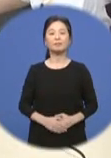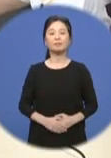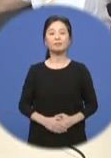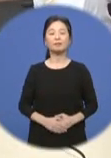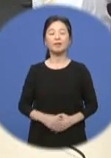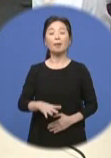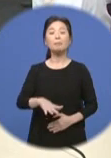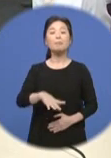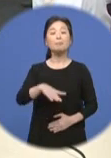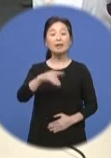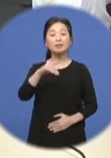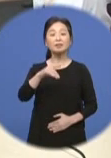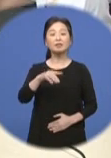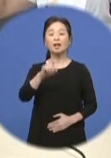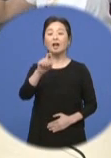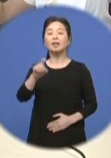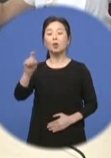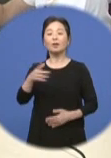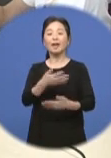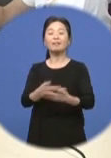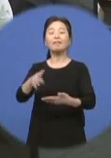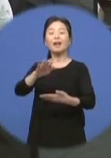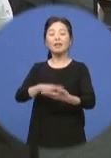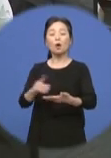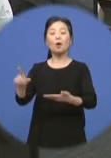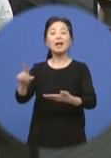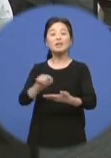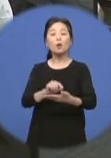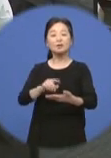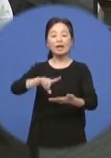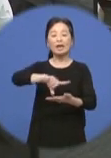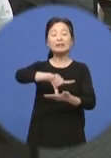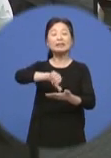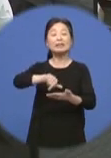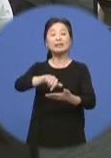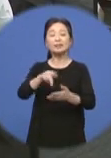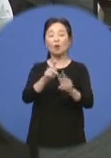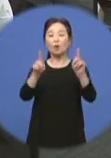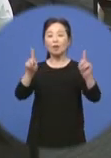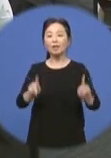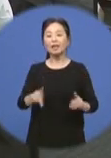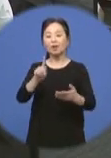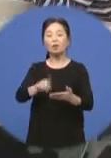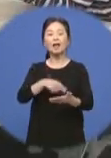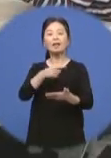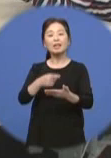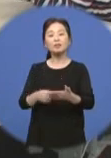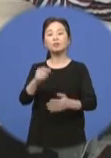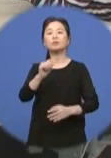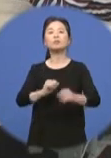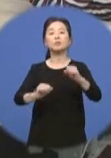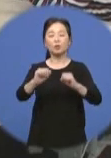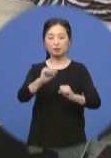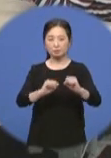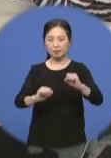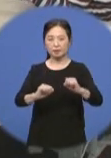前半は統計データを活用して地域のさまざまな課題を解決しようという取り組みを紹